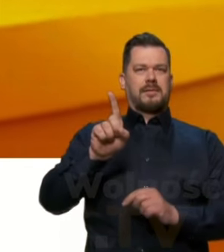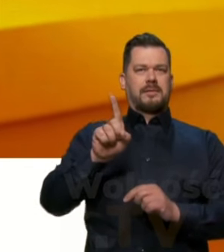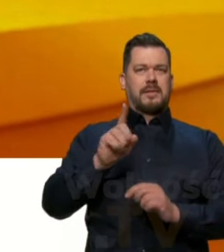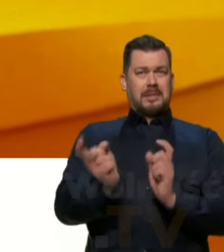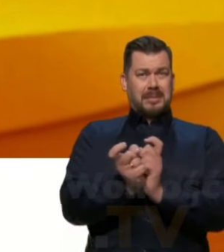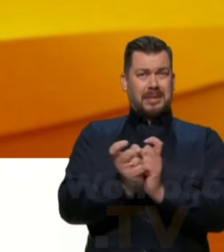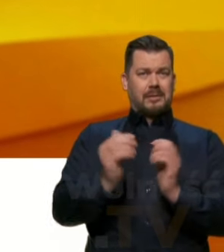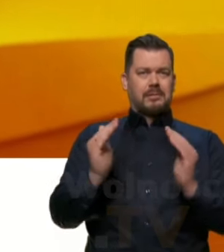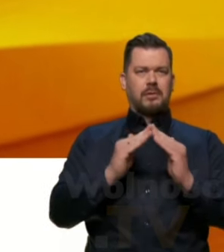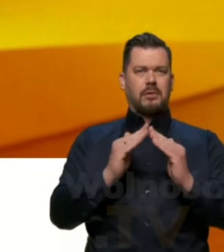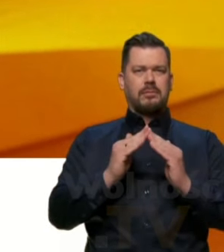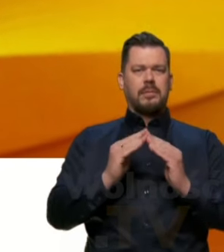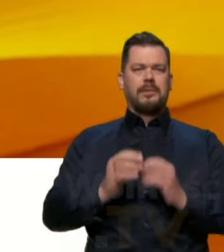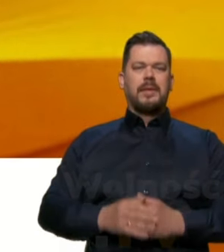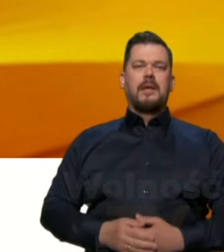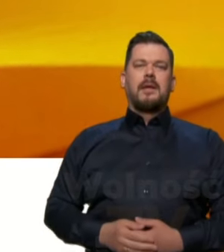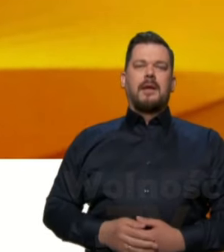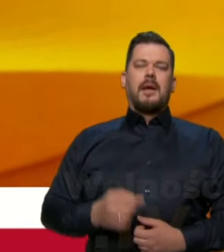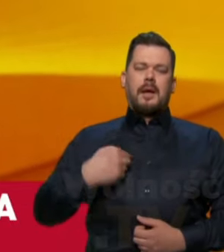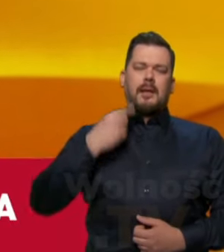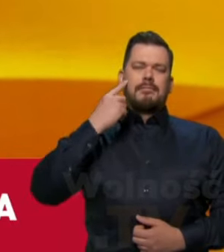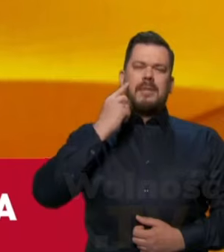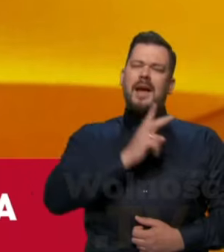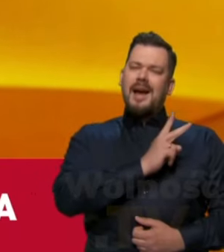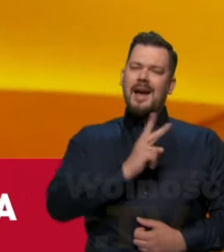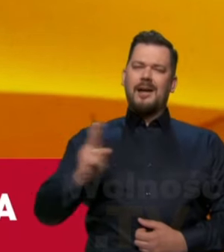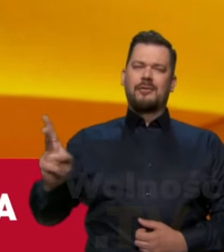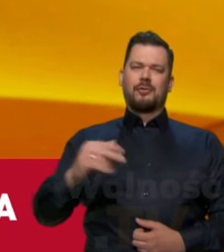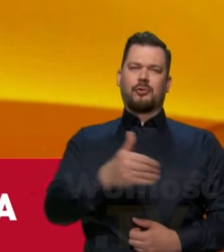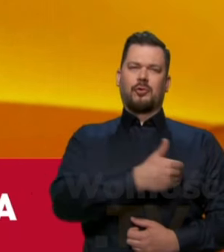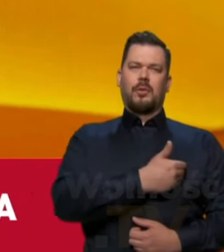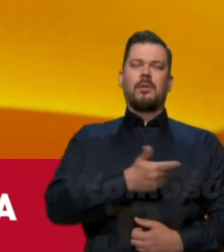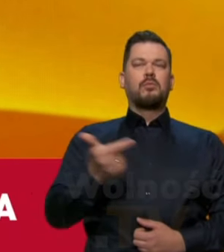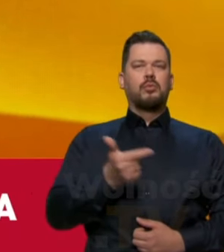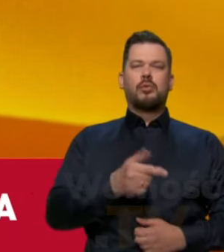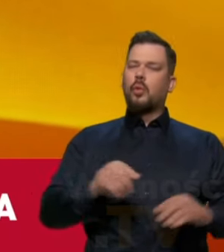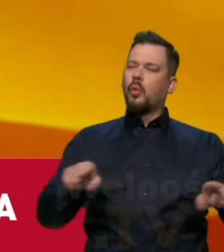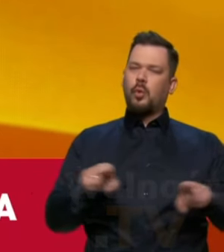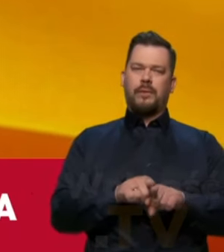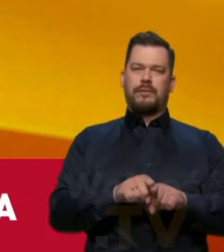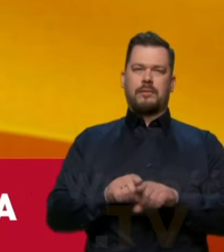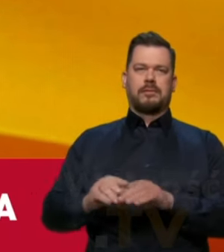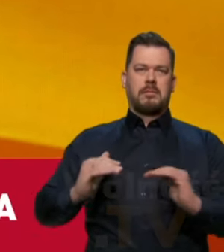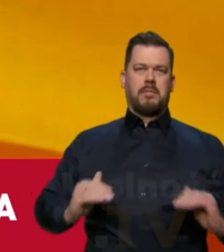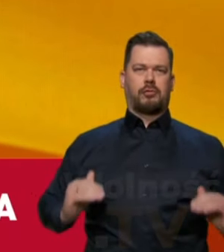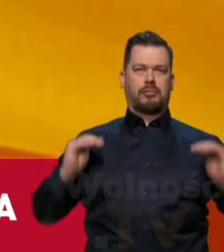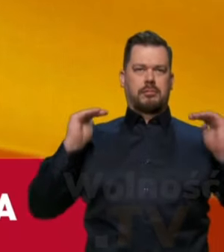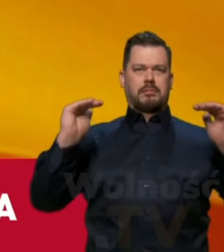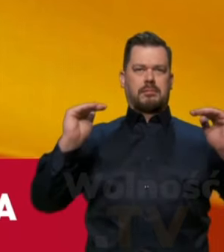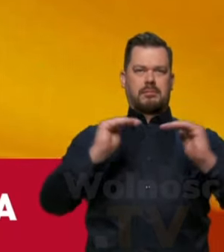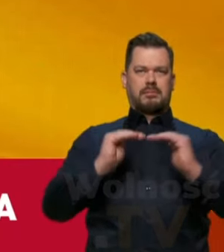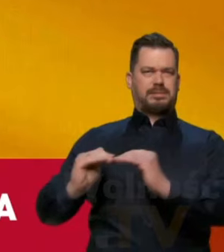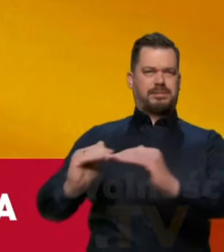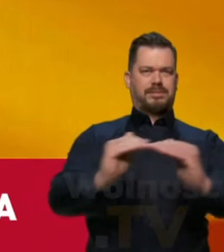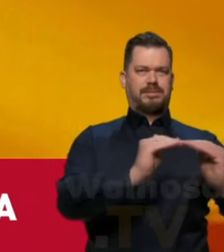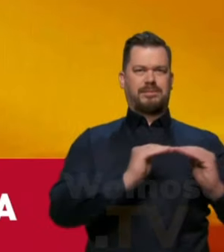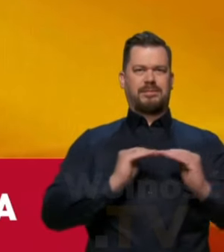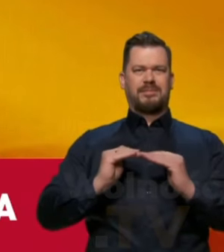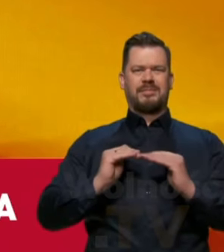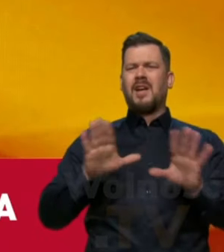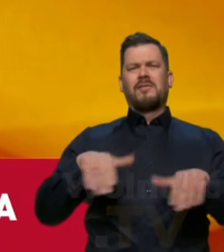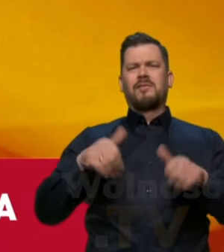domu. Uważam, że każda szkoła powinna w Warszawie mieć ten sam wysoki poziom, niezależnie od tego, czy dzieci mieszkają